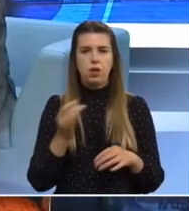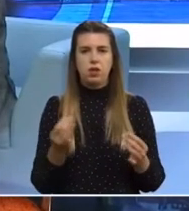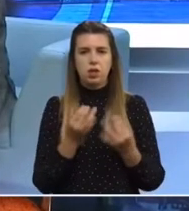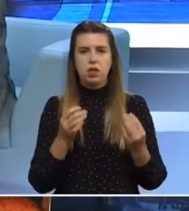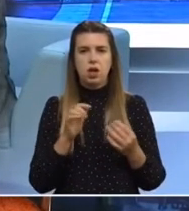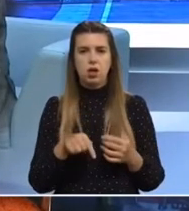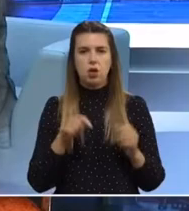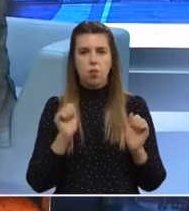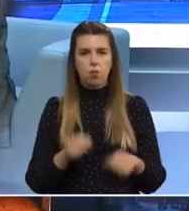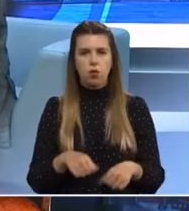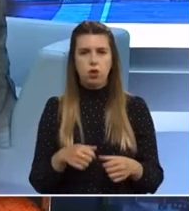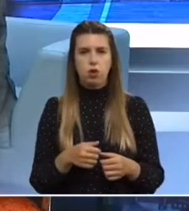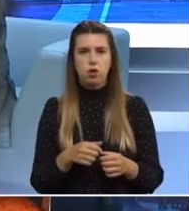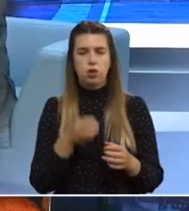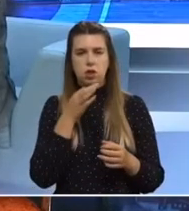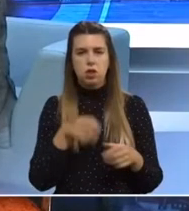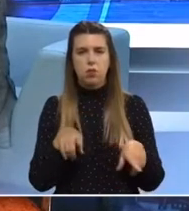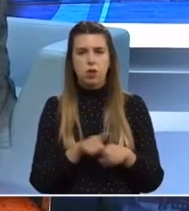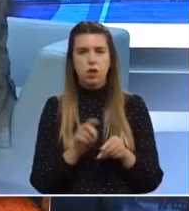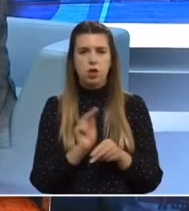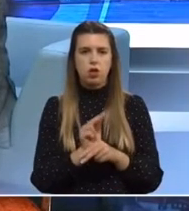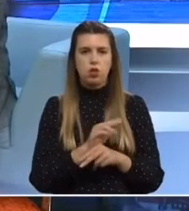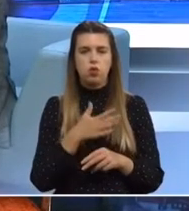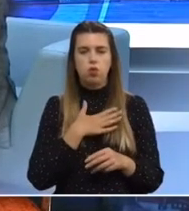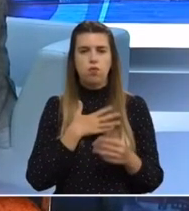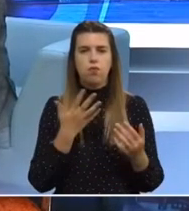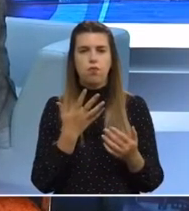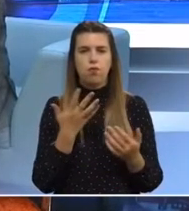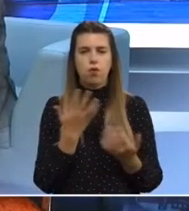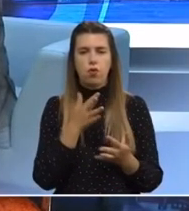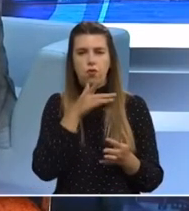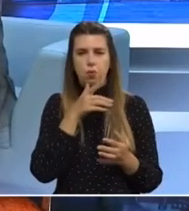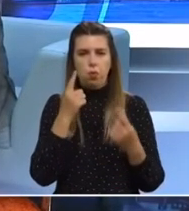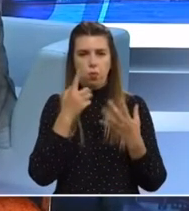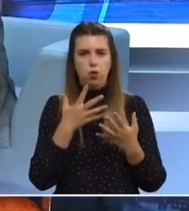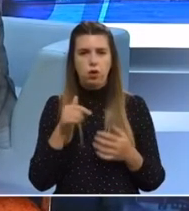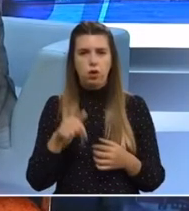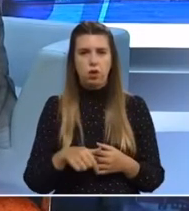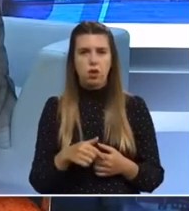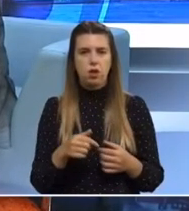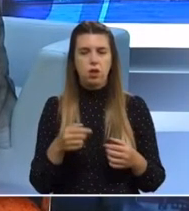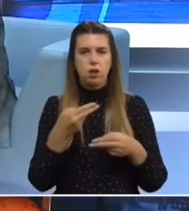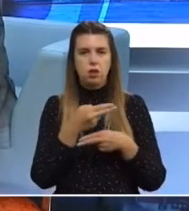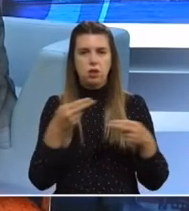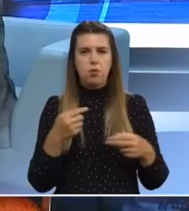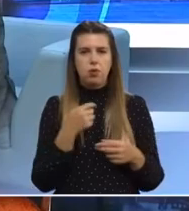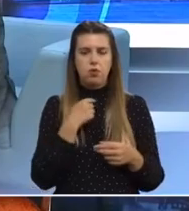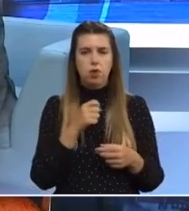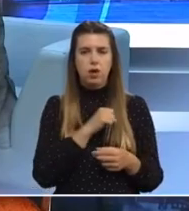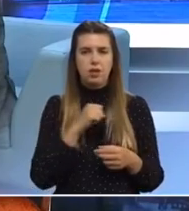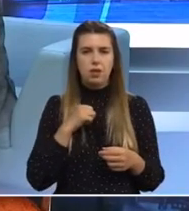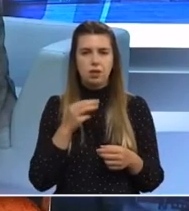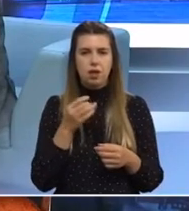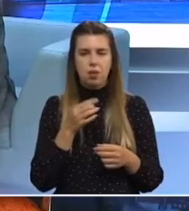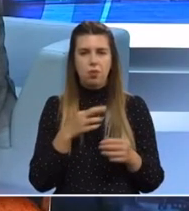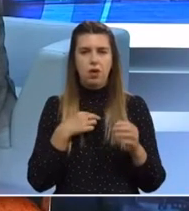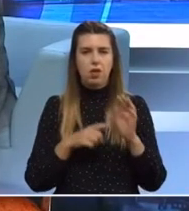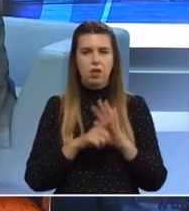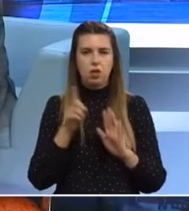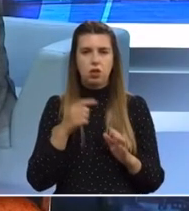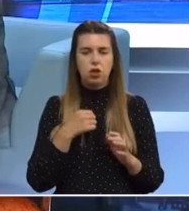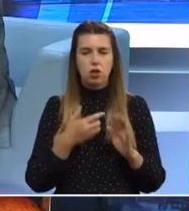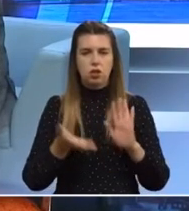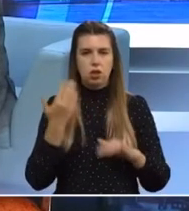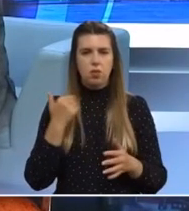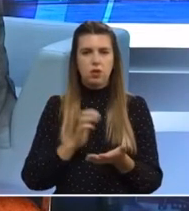вам интересно, а этим можно, ну, скажем так, лечить душу? В какой момент вы это осознали? Темой звукотерапии я начал